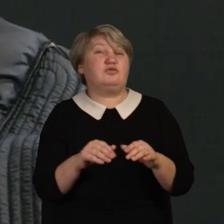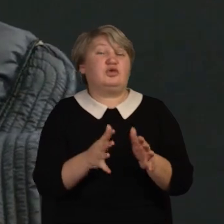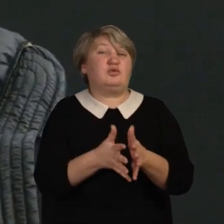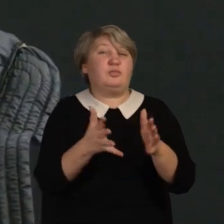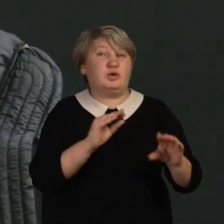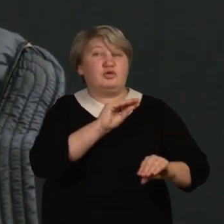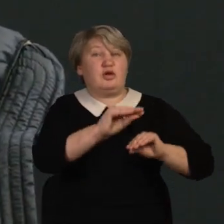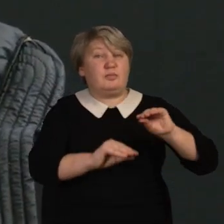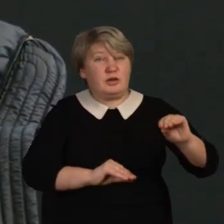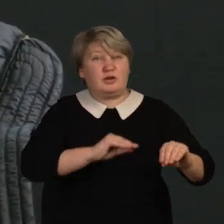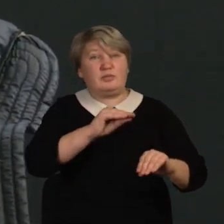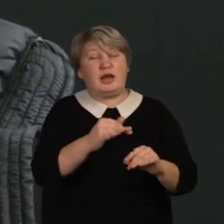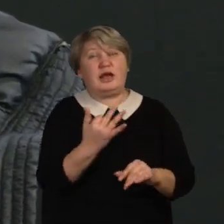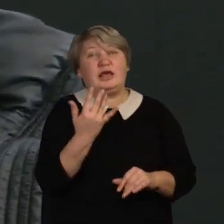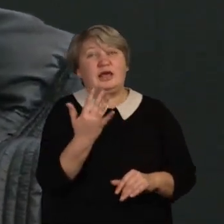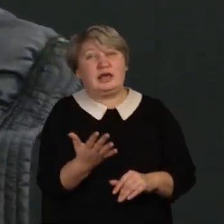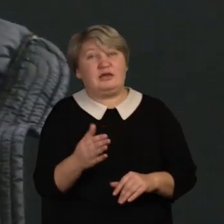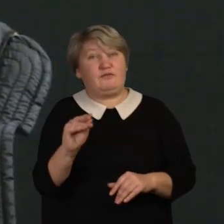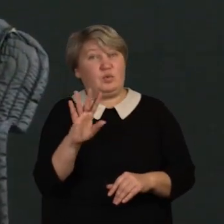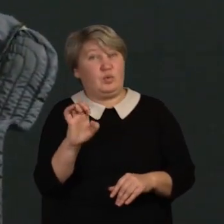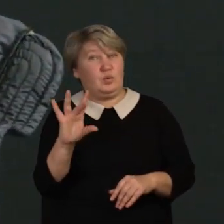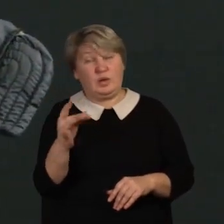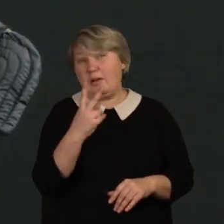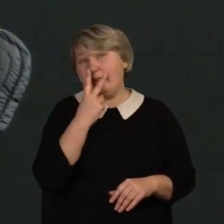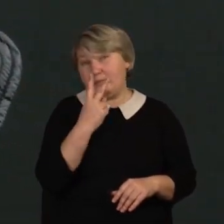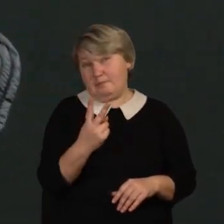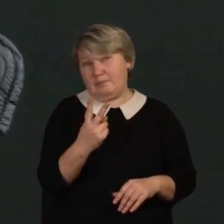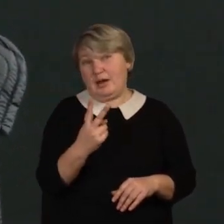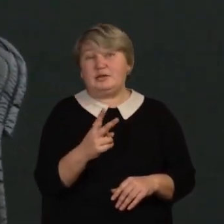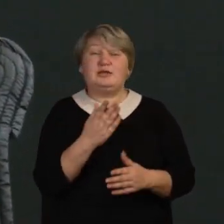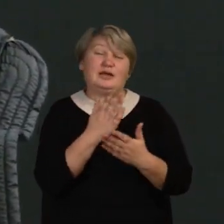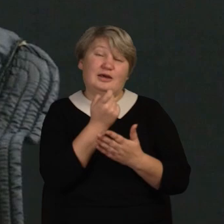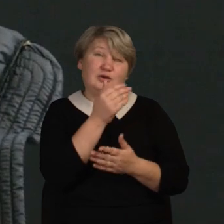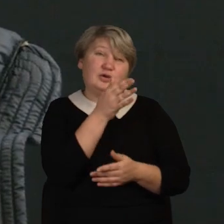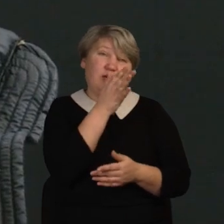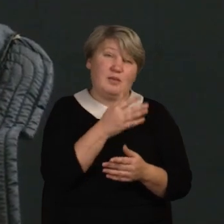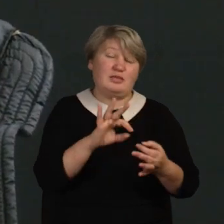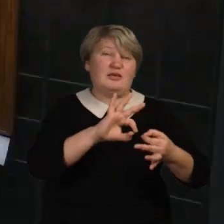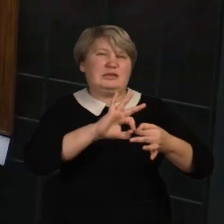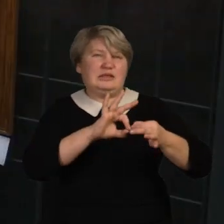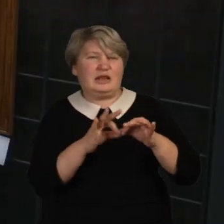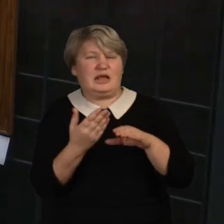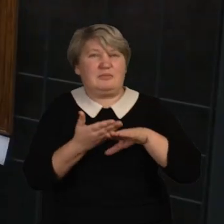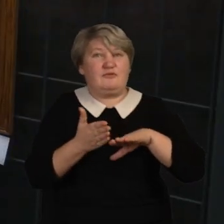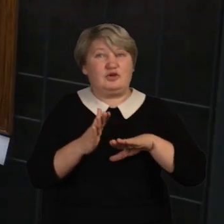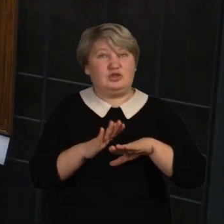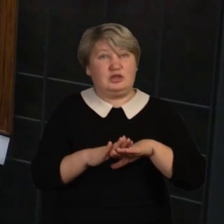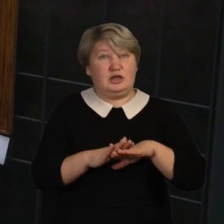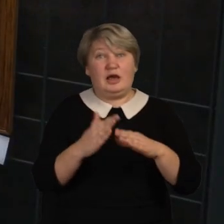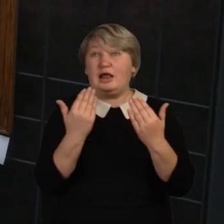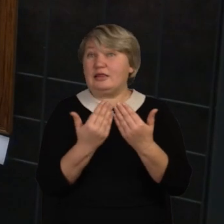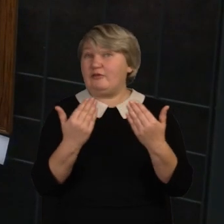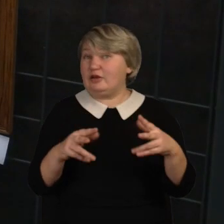збільшувалося кількість фігур. Ви бачите, вони досить є і кумедними, і складними, і важкими. На виставці